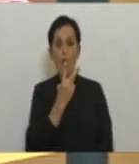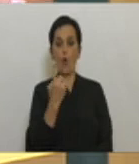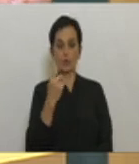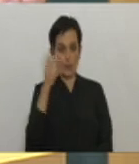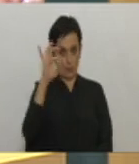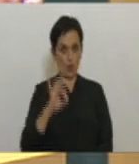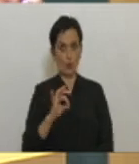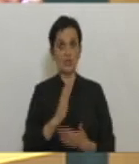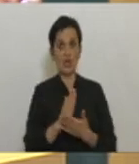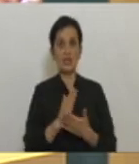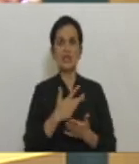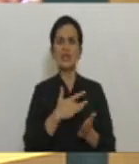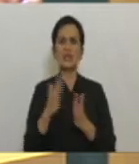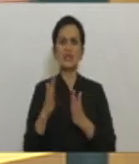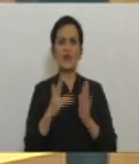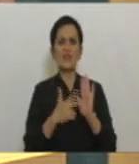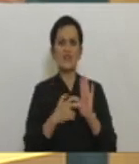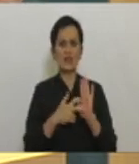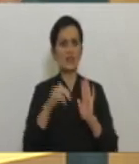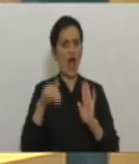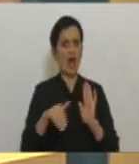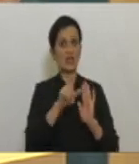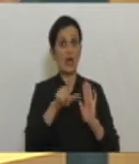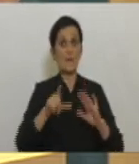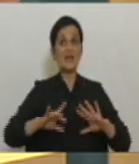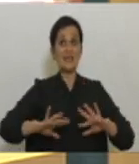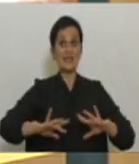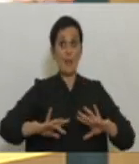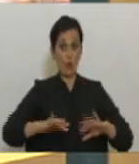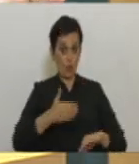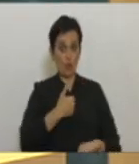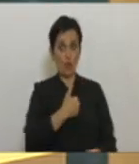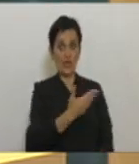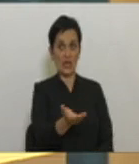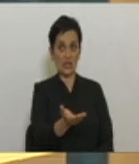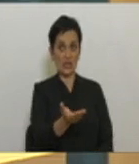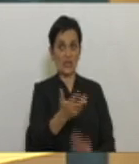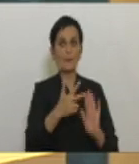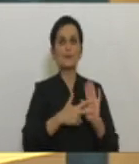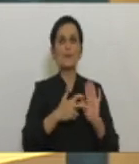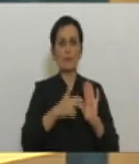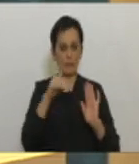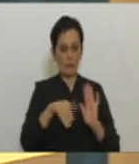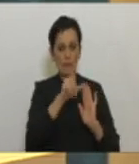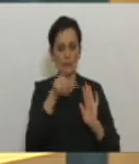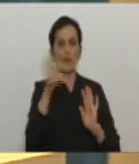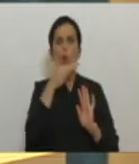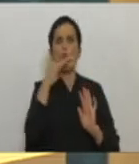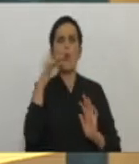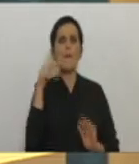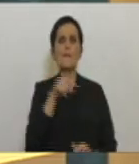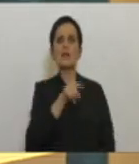სიგარების მაჩვენე. ეს არის დაახლოებით 800,000 ადამიანი. სპეკულაცია თუ გინდა, რა თქმა უნდა, 800,000 ადამიანში უამრავ ადამიანს